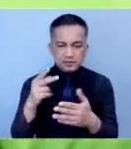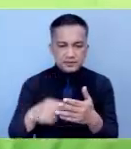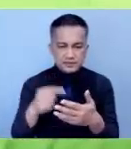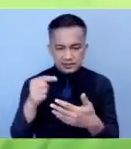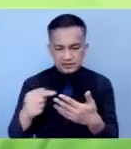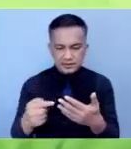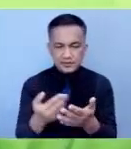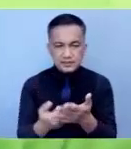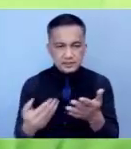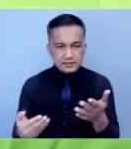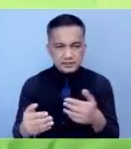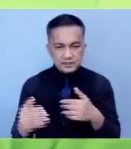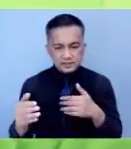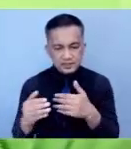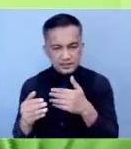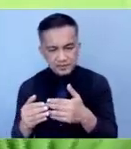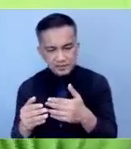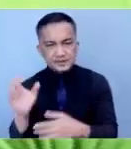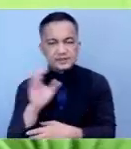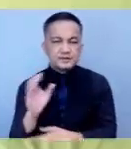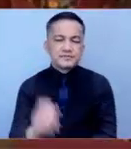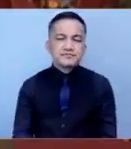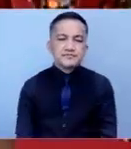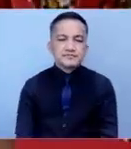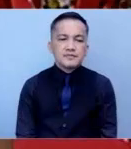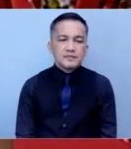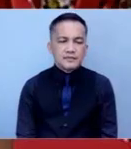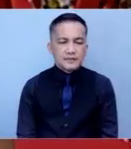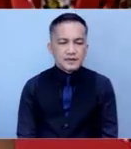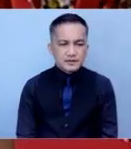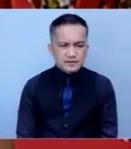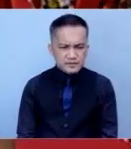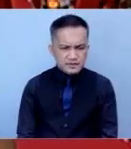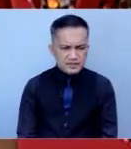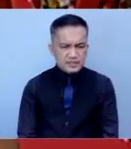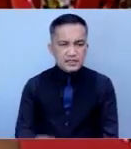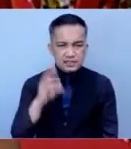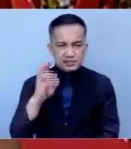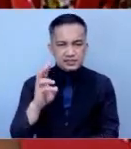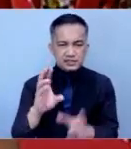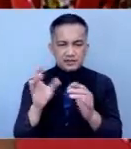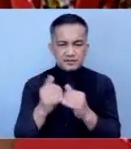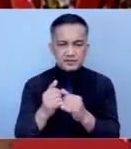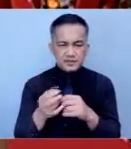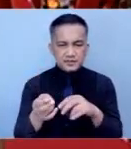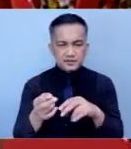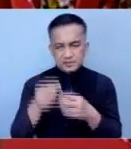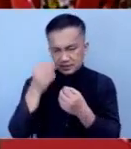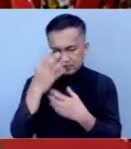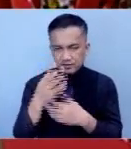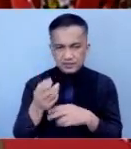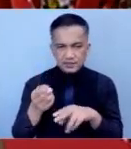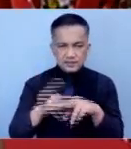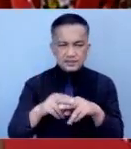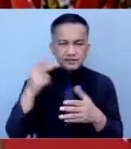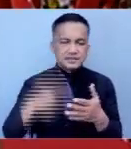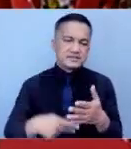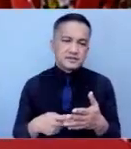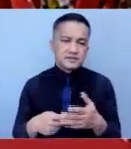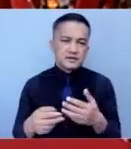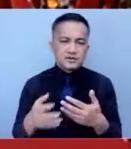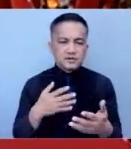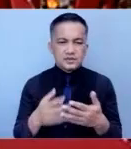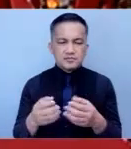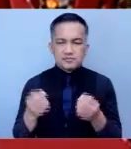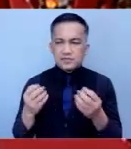bilihin habang papalapit ang Kapaskuhan. This November, there are 6 companies which have nagabiso na magtataas sila ng presyo, although most